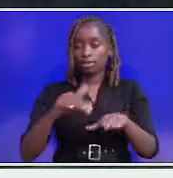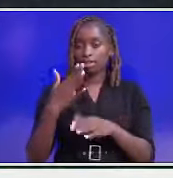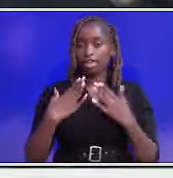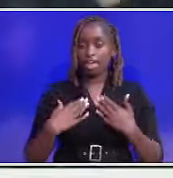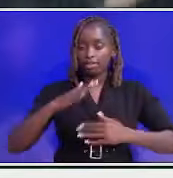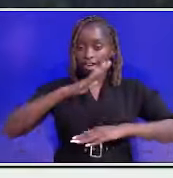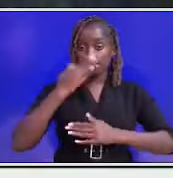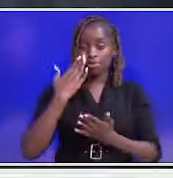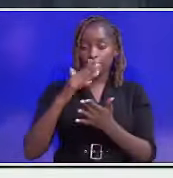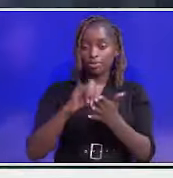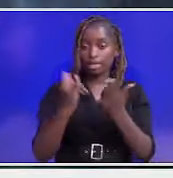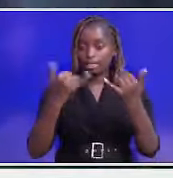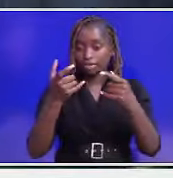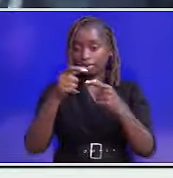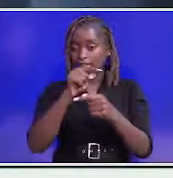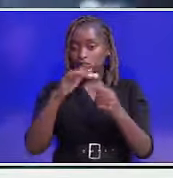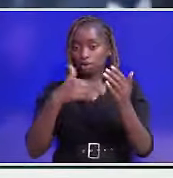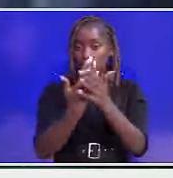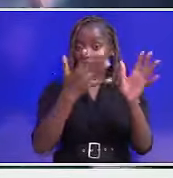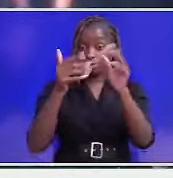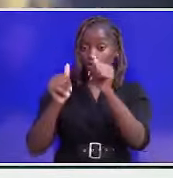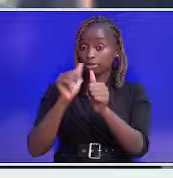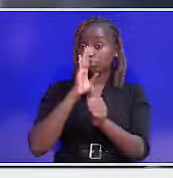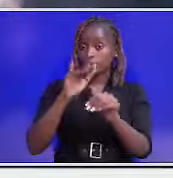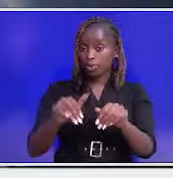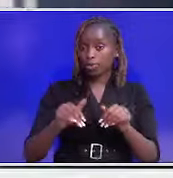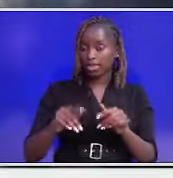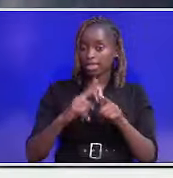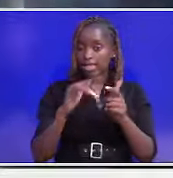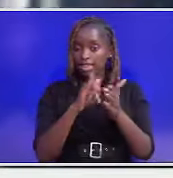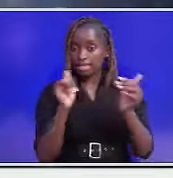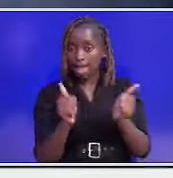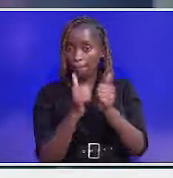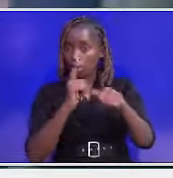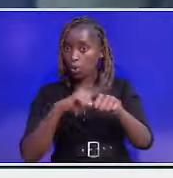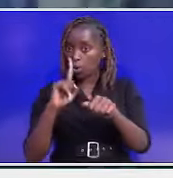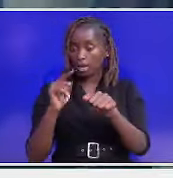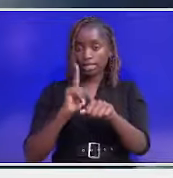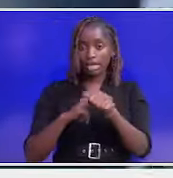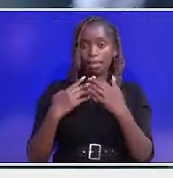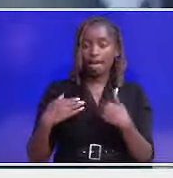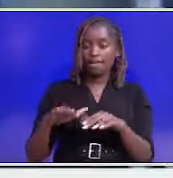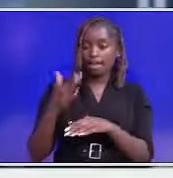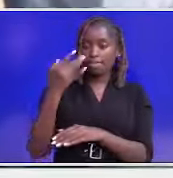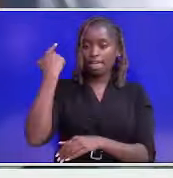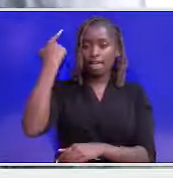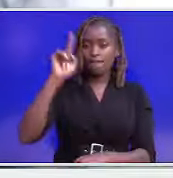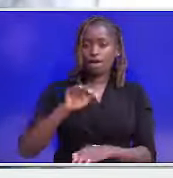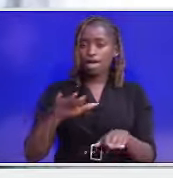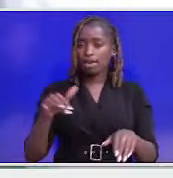ya baraka maalum kwa ajili ya sherehe inayosubiriwa, na hii hutokea tu ikiwa baba alilipa mahari kwa